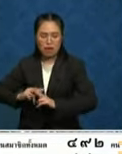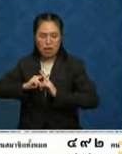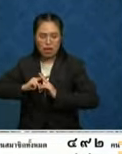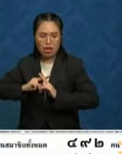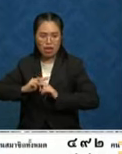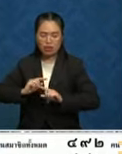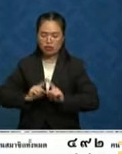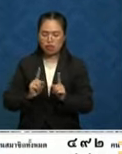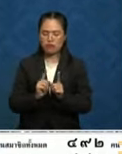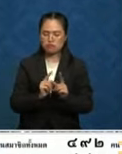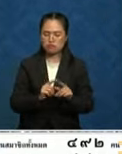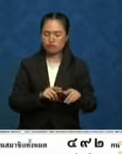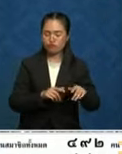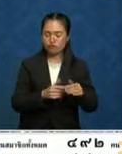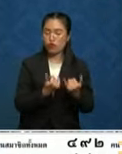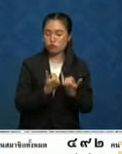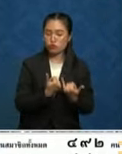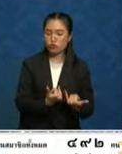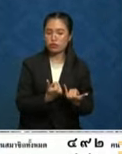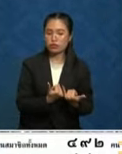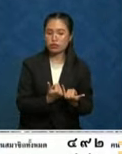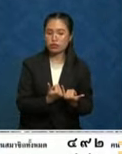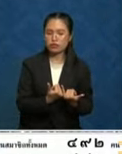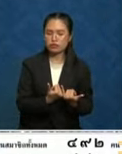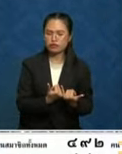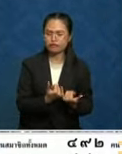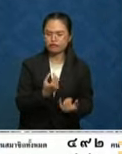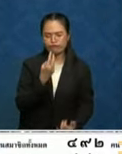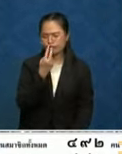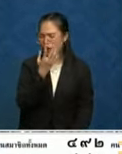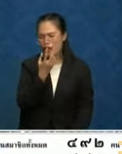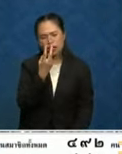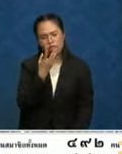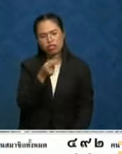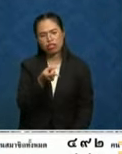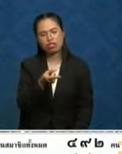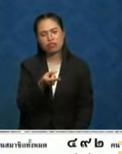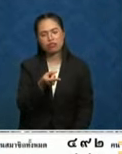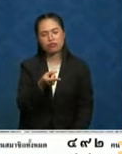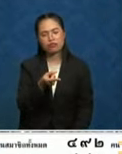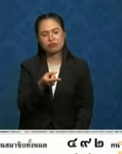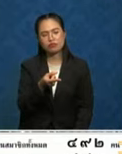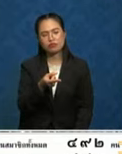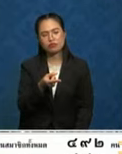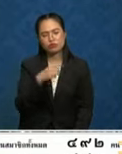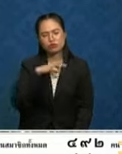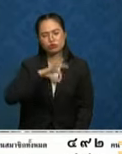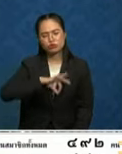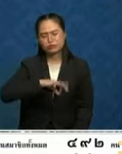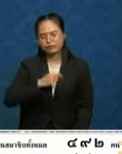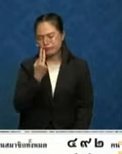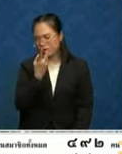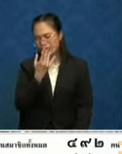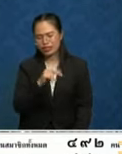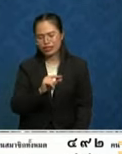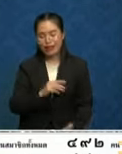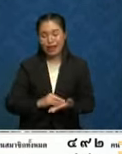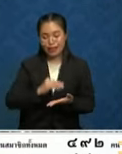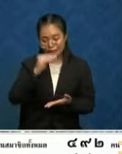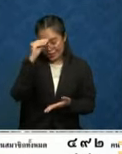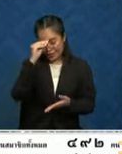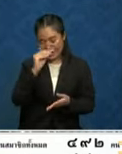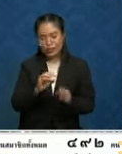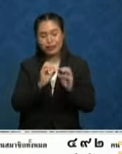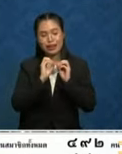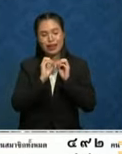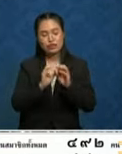ในปัจจุบันนะคะท่านประธานดิฉันยังไม่เห็นอ่าการศึกษา